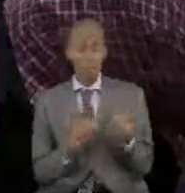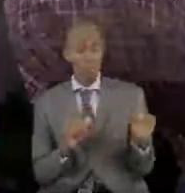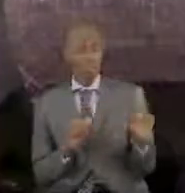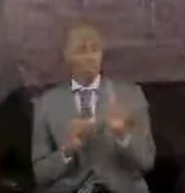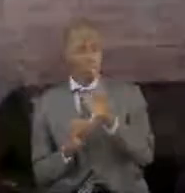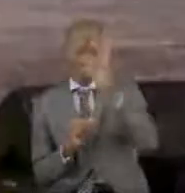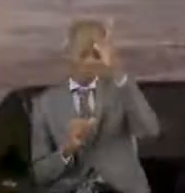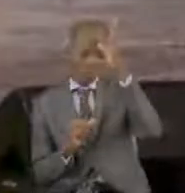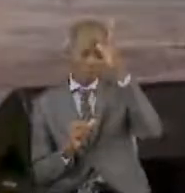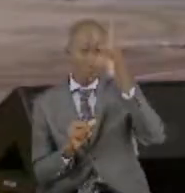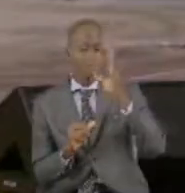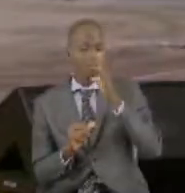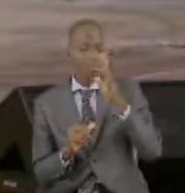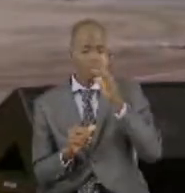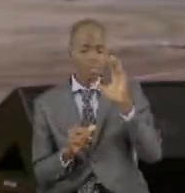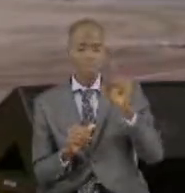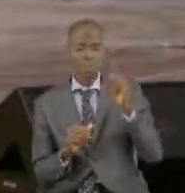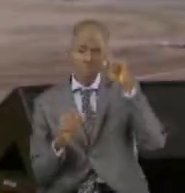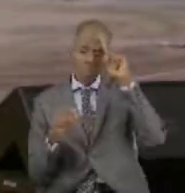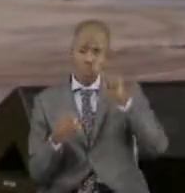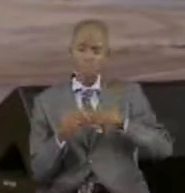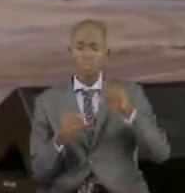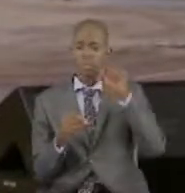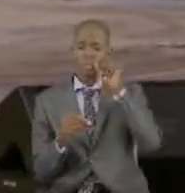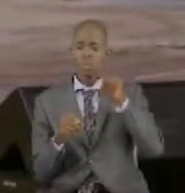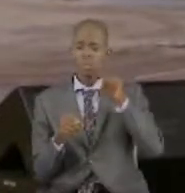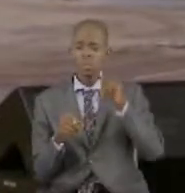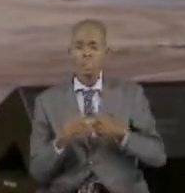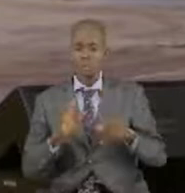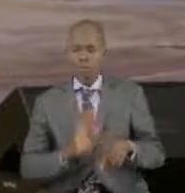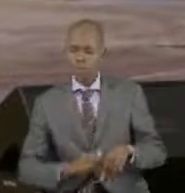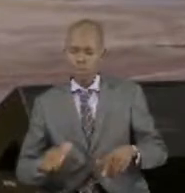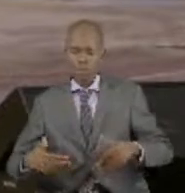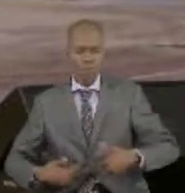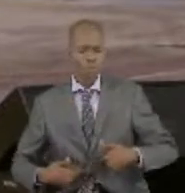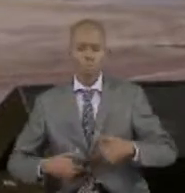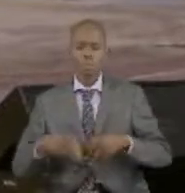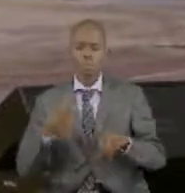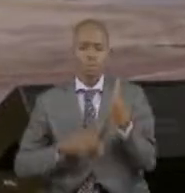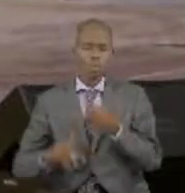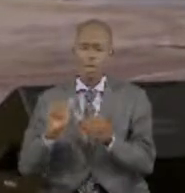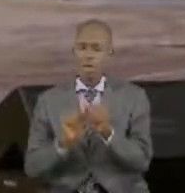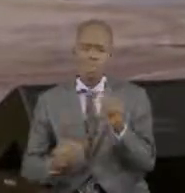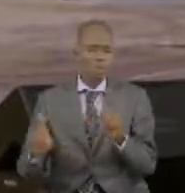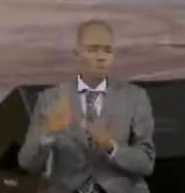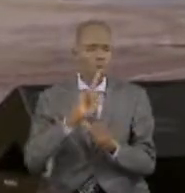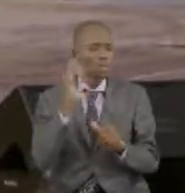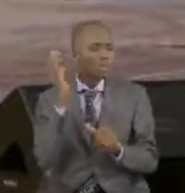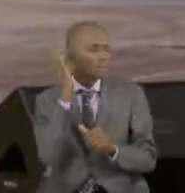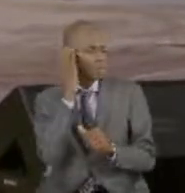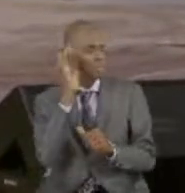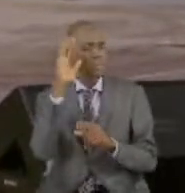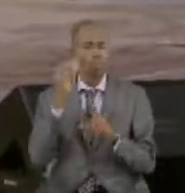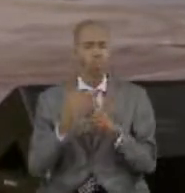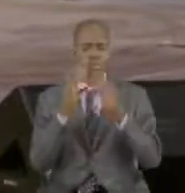les pères que le moment les enfants les freezes ya les enfants les jeunes et tout le monde y compris qu'ils écoutent à paroles